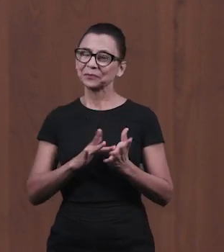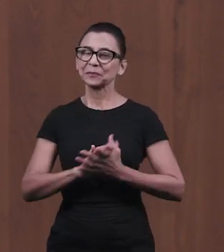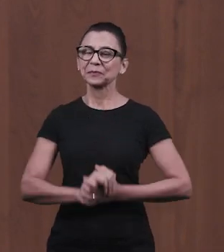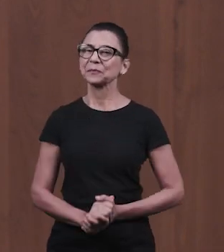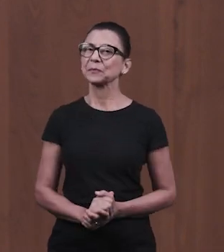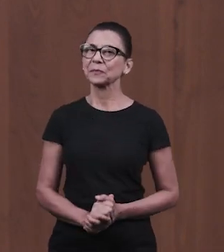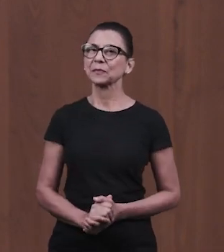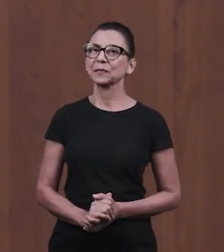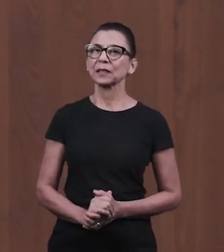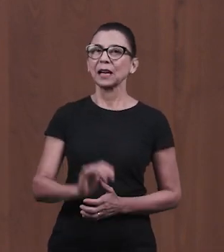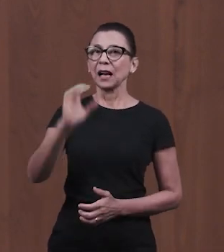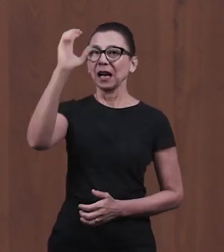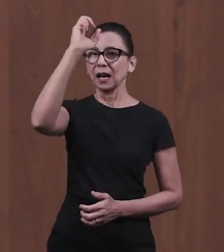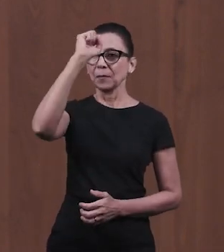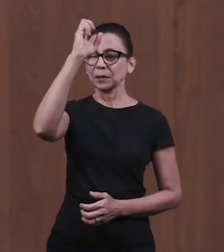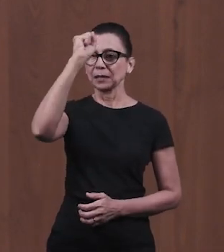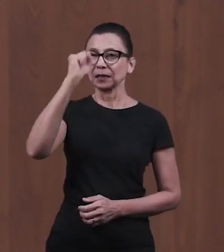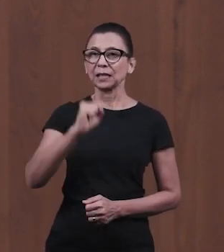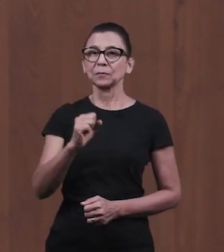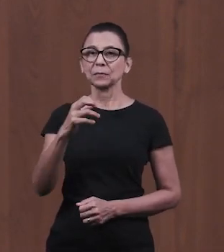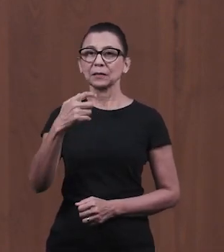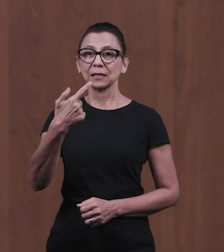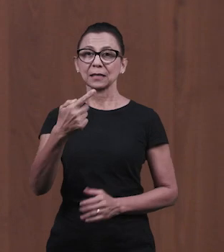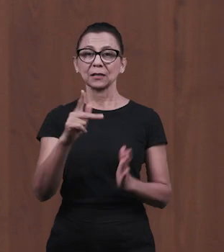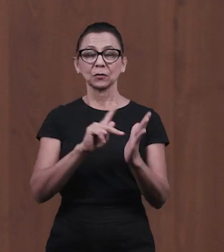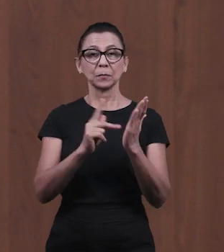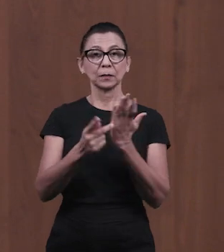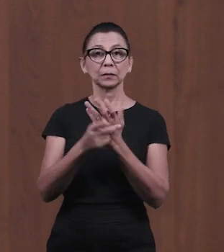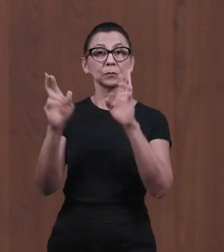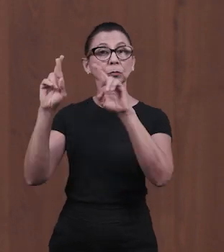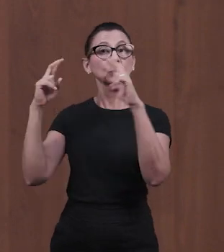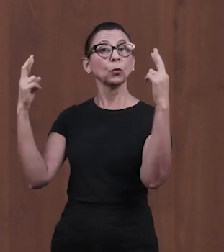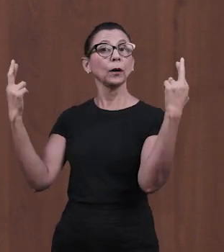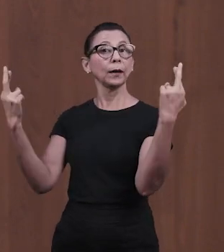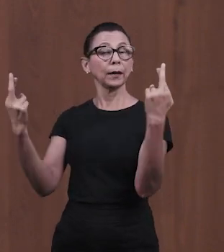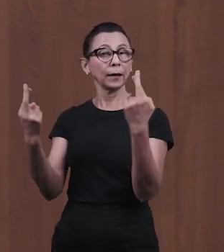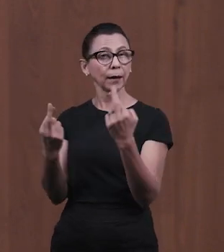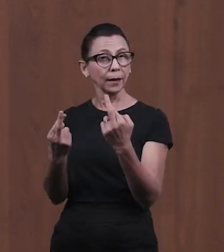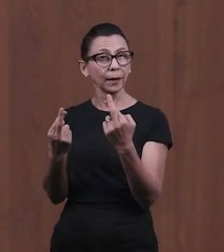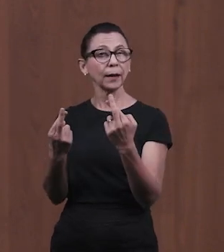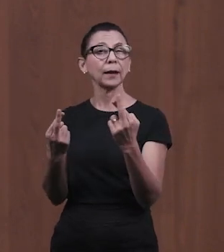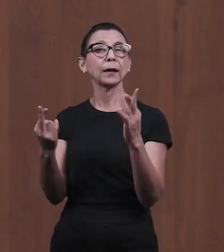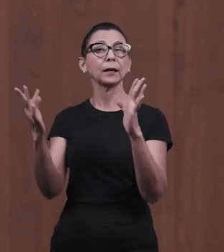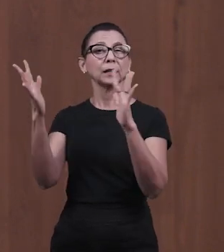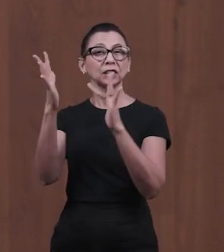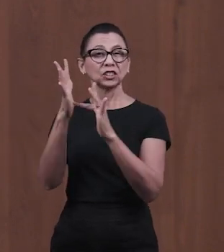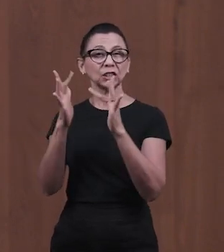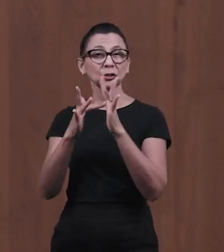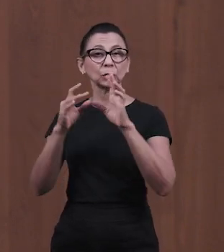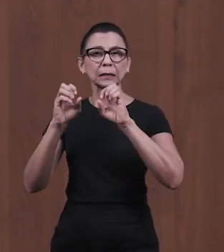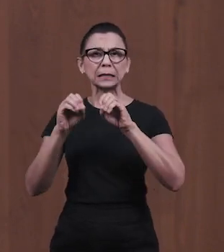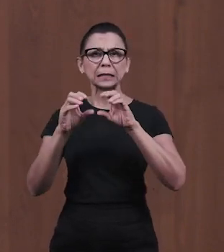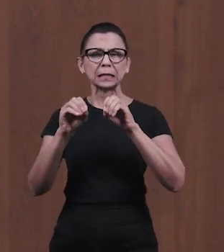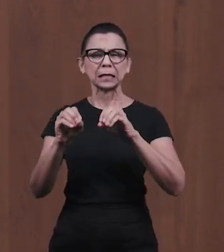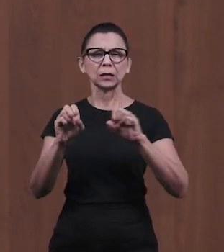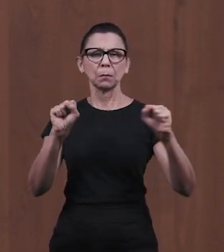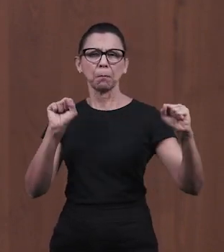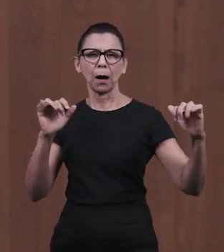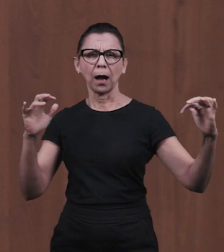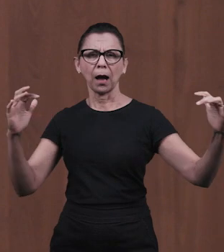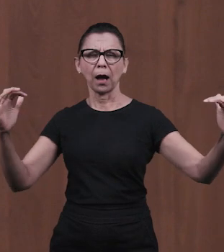вами изучаем 7 притч Царства, когда Господь Иисус наставлял